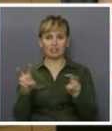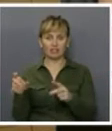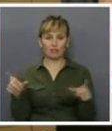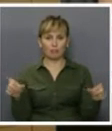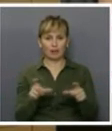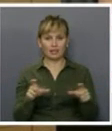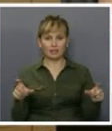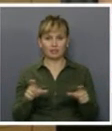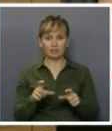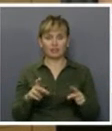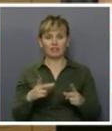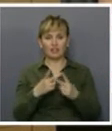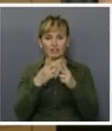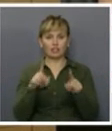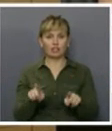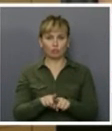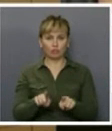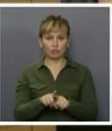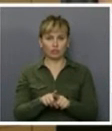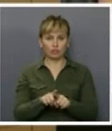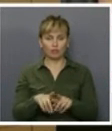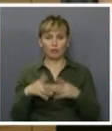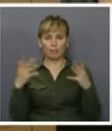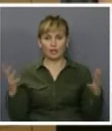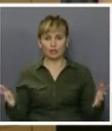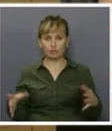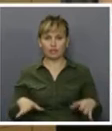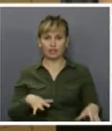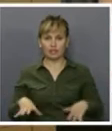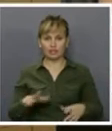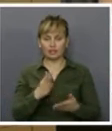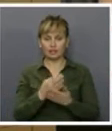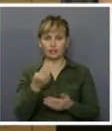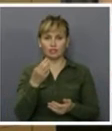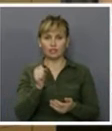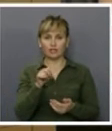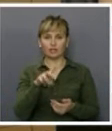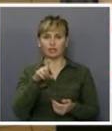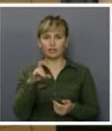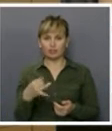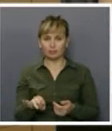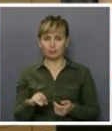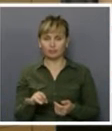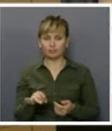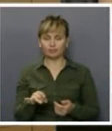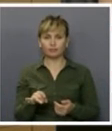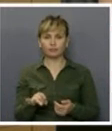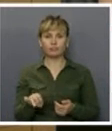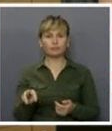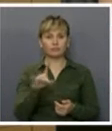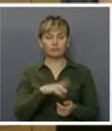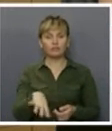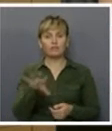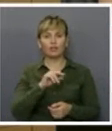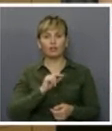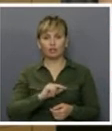абсолютно, в том числе в Астане, большой рынок «Биг Шанхай», компания «Нурберике». Мы все работаем